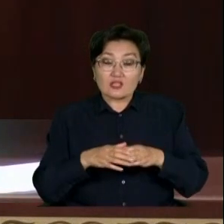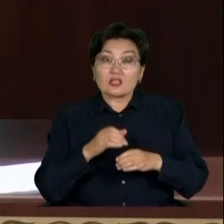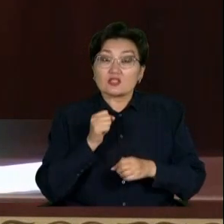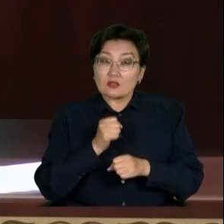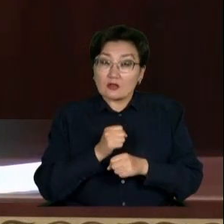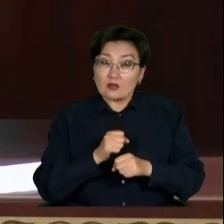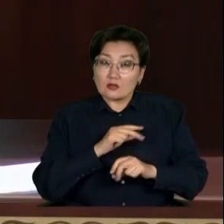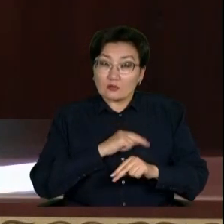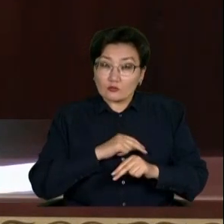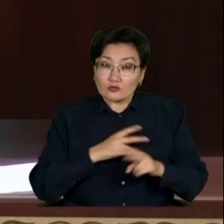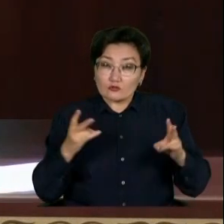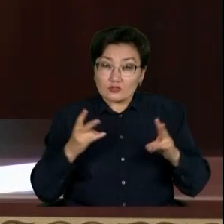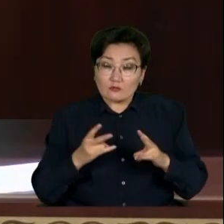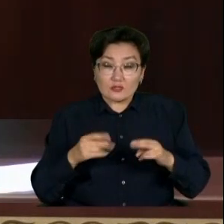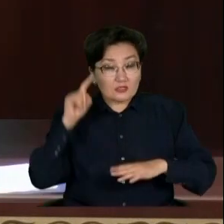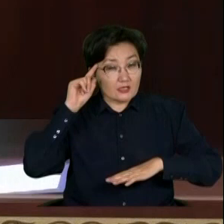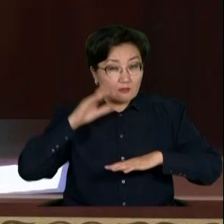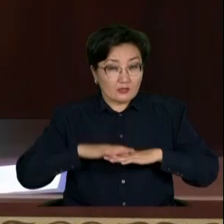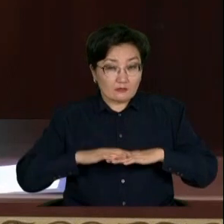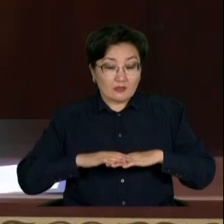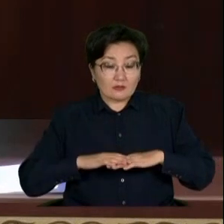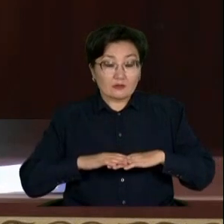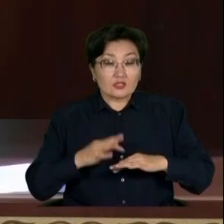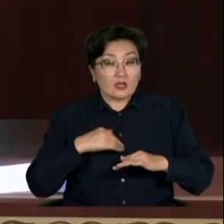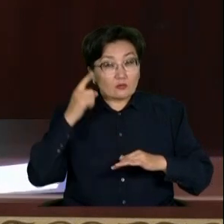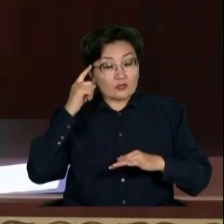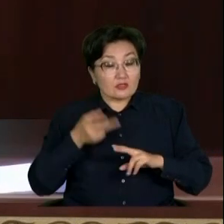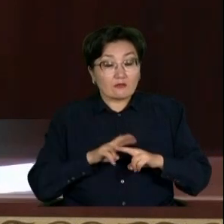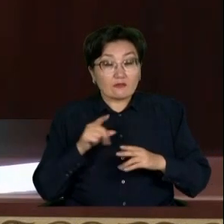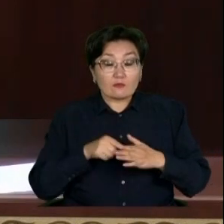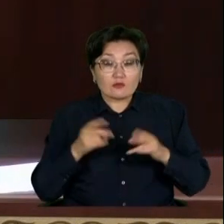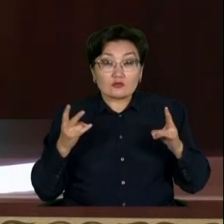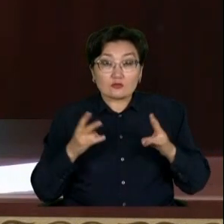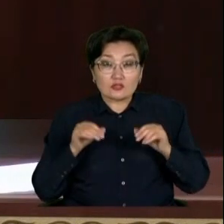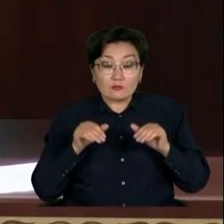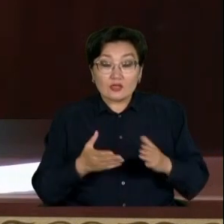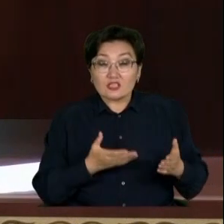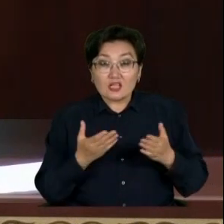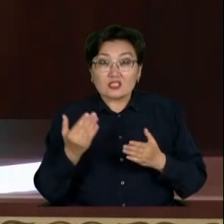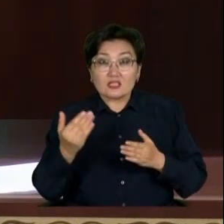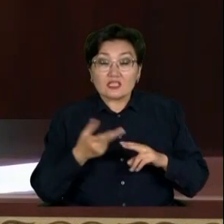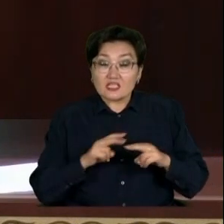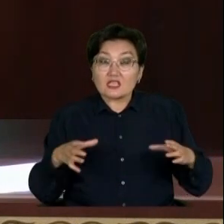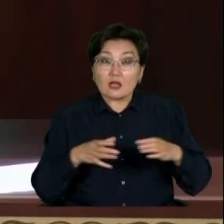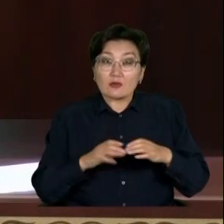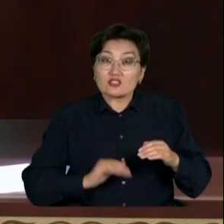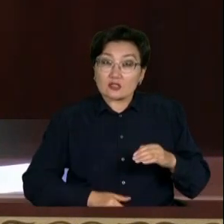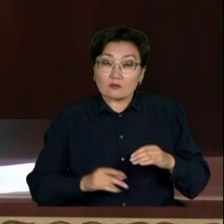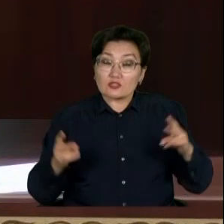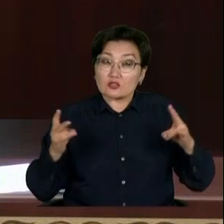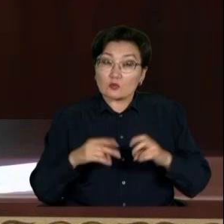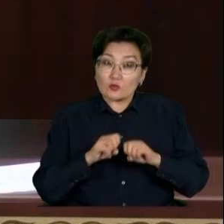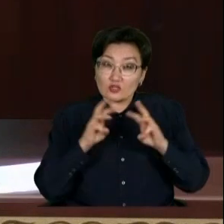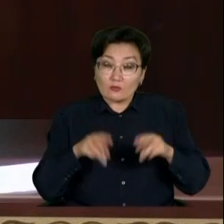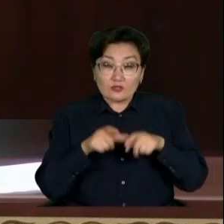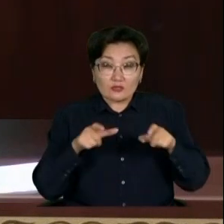и над, ну, с акиматами. Я думаю, что этот вопрос нужно поднимать, приглашать их. И нужно